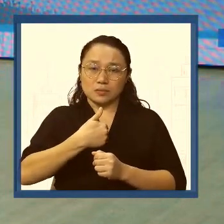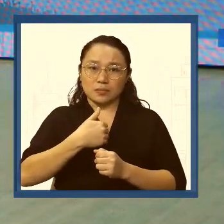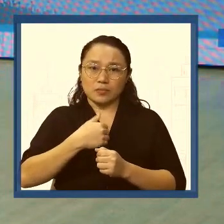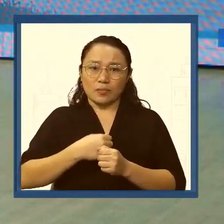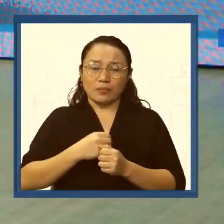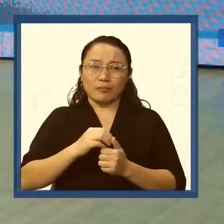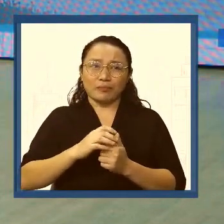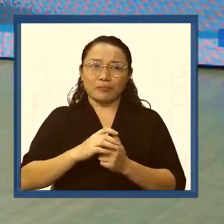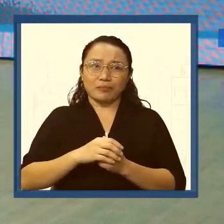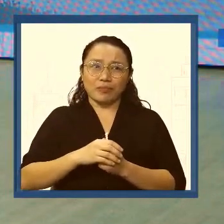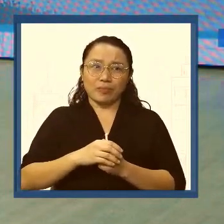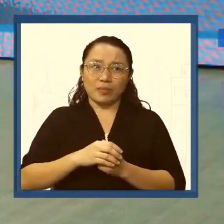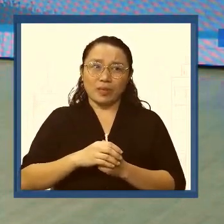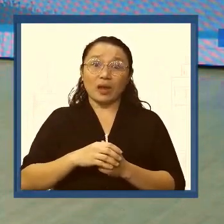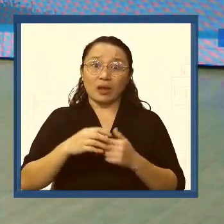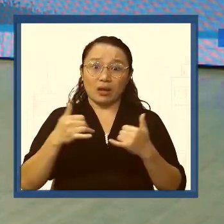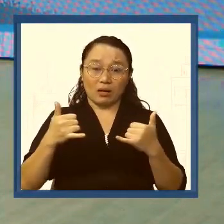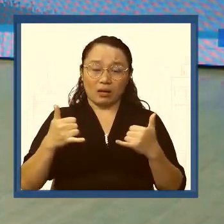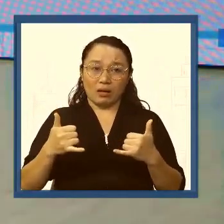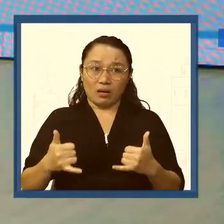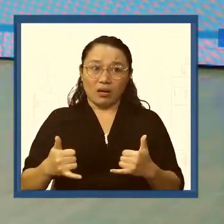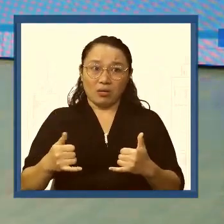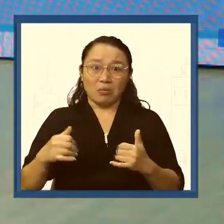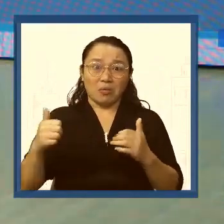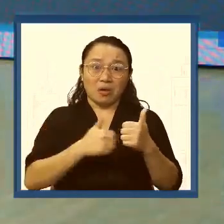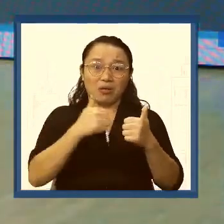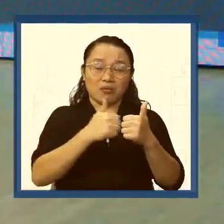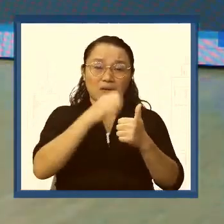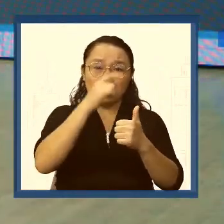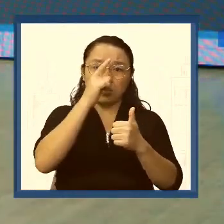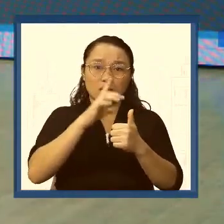kahintang sa tao nining pagsunod sa kasuguan.